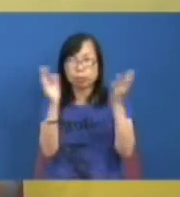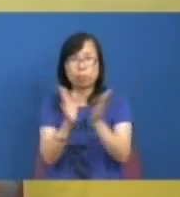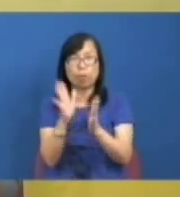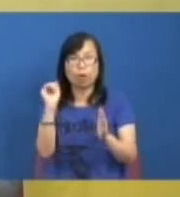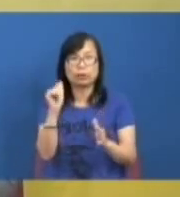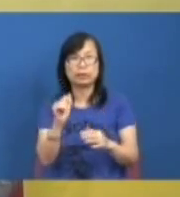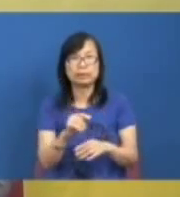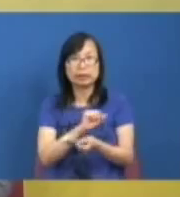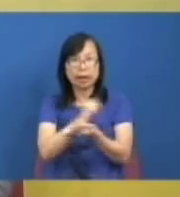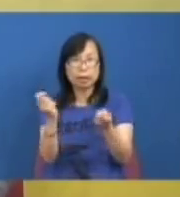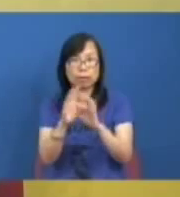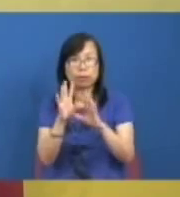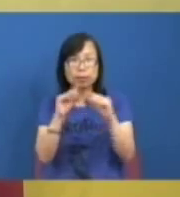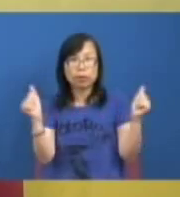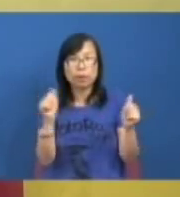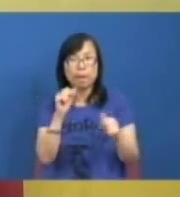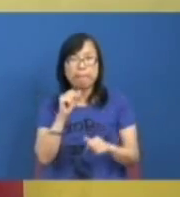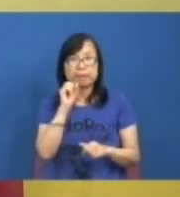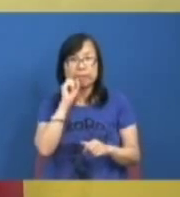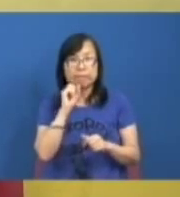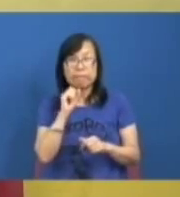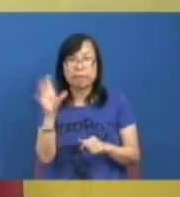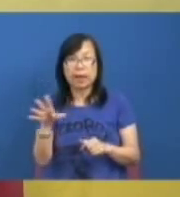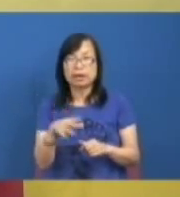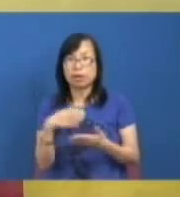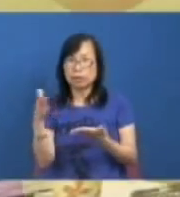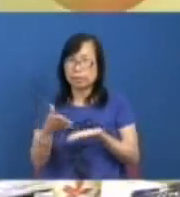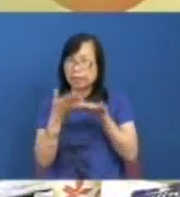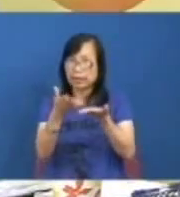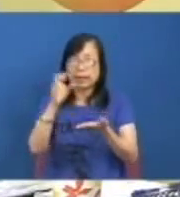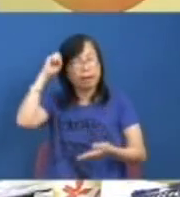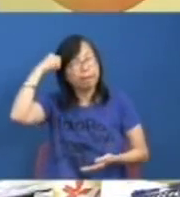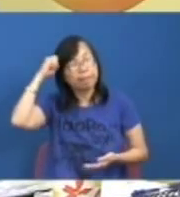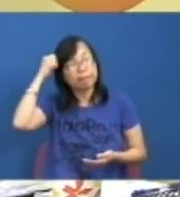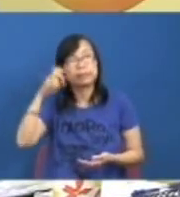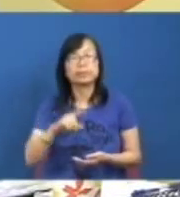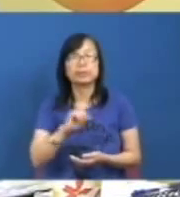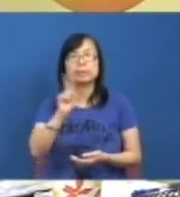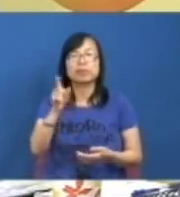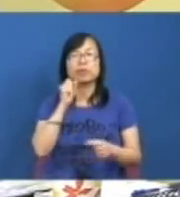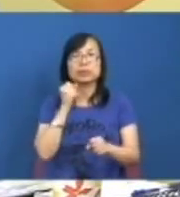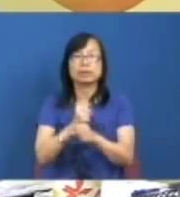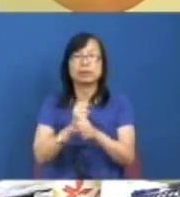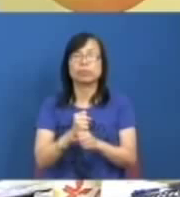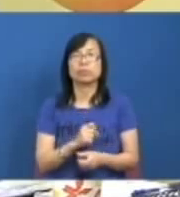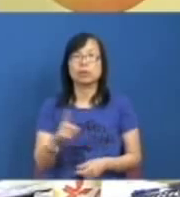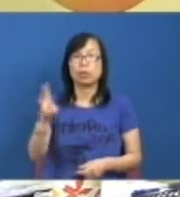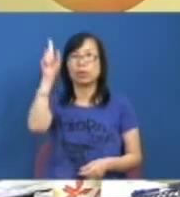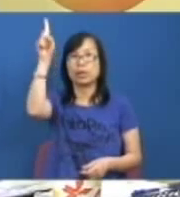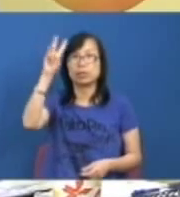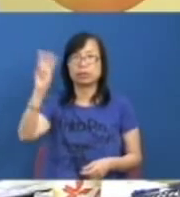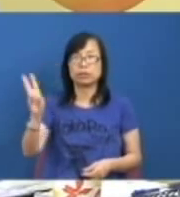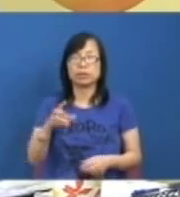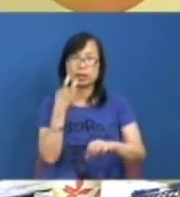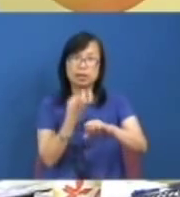一個咁專業嘅意見咧，係俾到大家去參考嘅。其實蒲職點樣去即係點樣去落實去做好？ 其實咧，我哋就喺上水石湖墟咧，